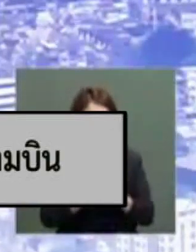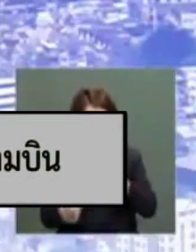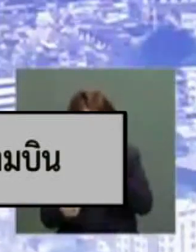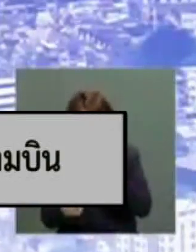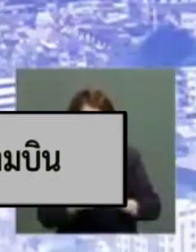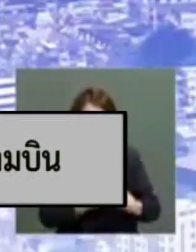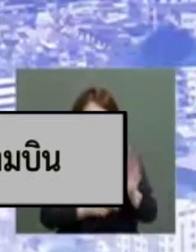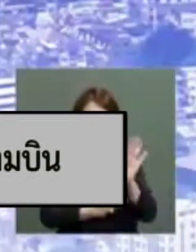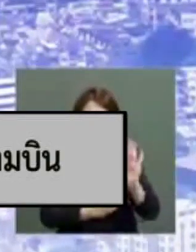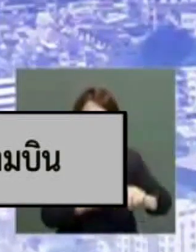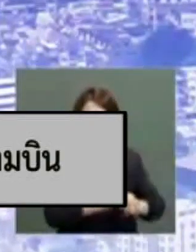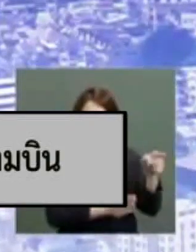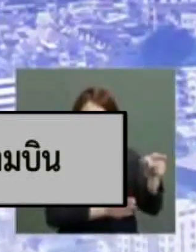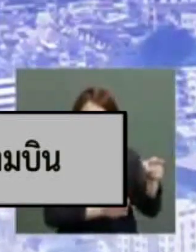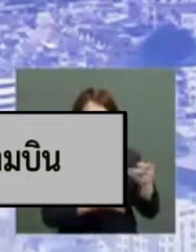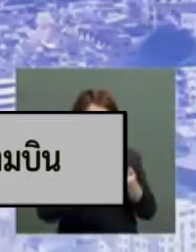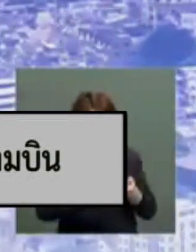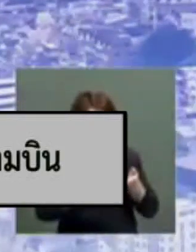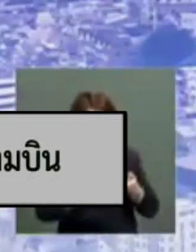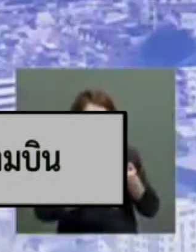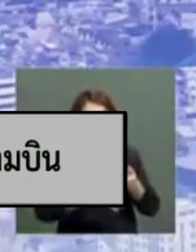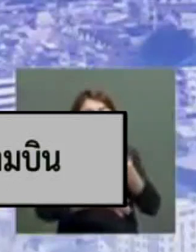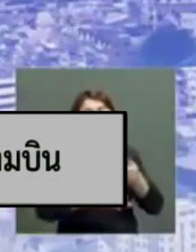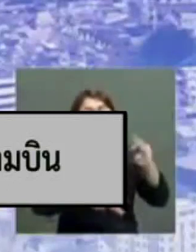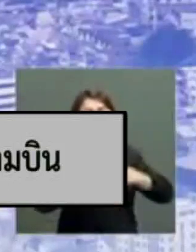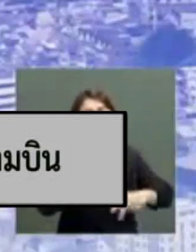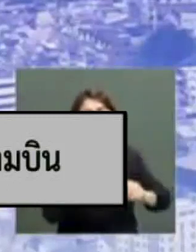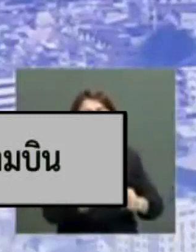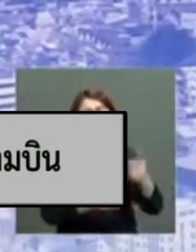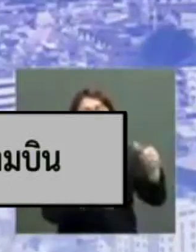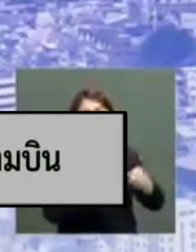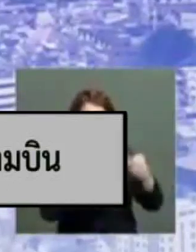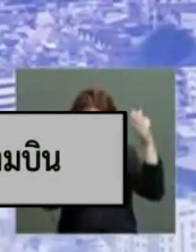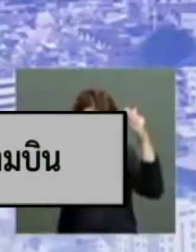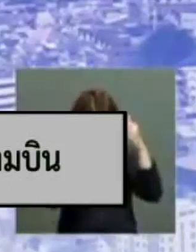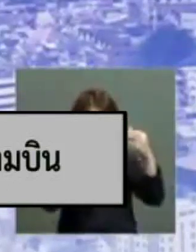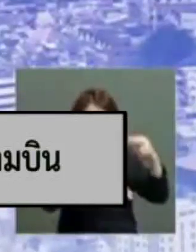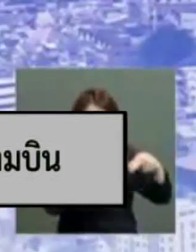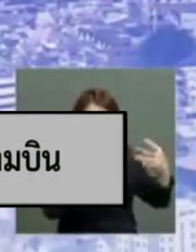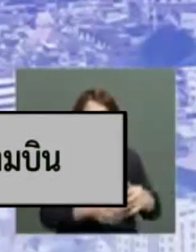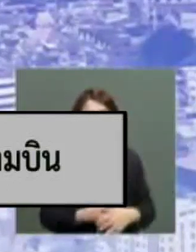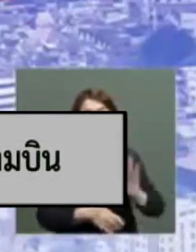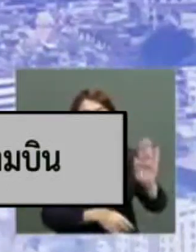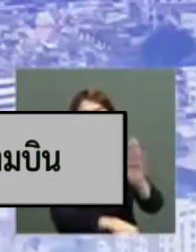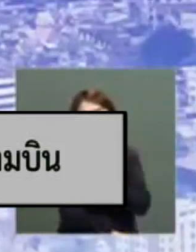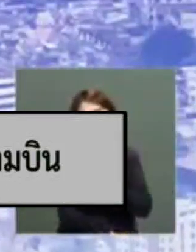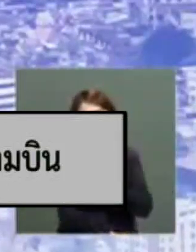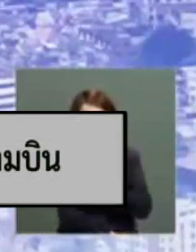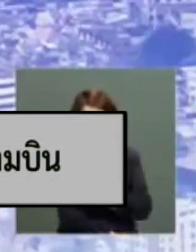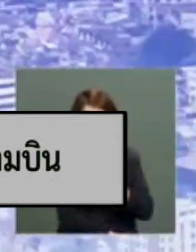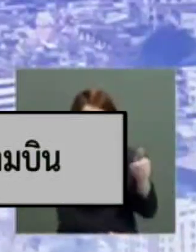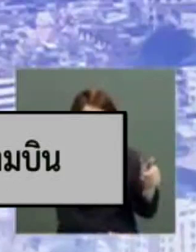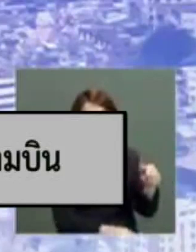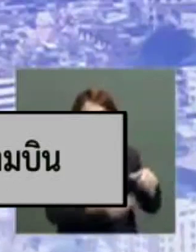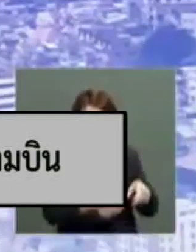เพราะฉะนั้นตั้งแต่ต้นทางระบบต่างๆเหล่านี้ถูกกรองตั้งแต่ที่ต้นทางแล้วก็จะได้รับการรักษาที่ประเท